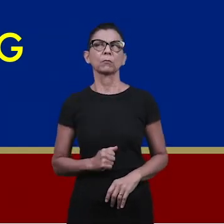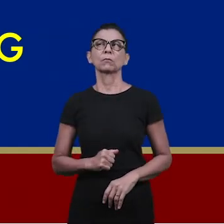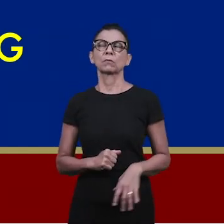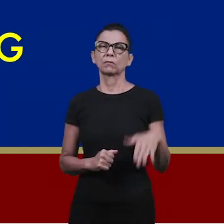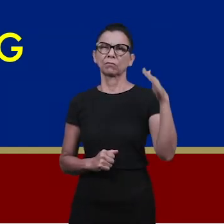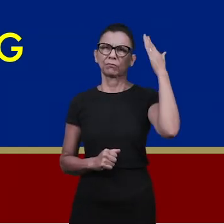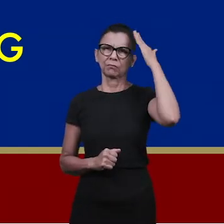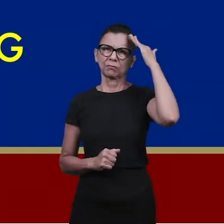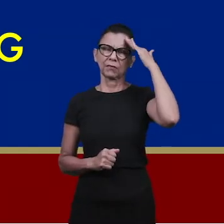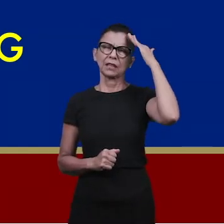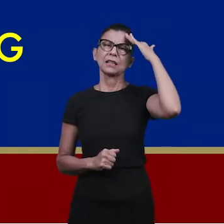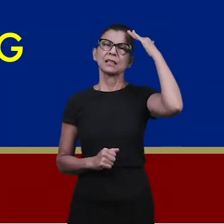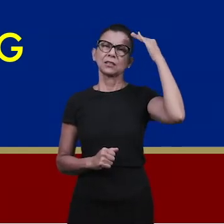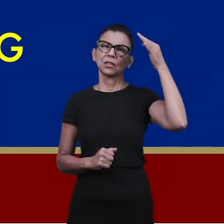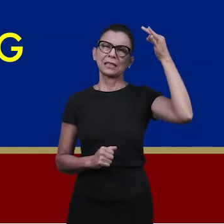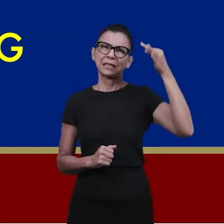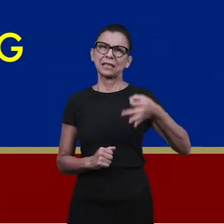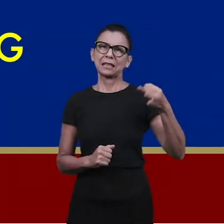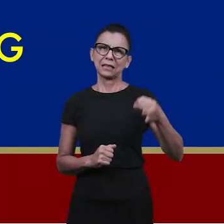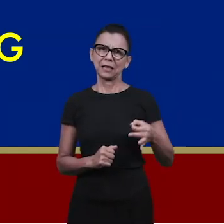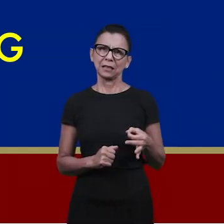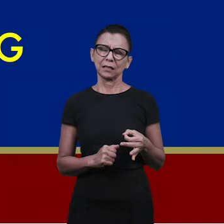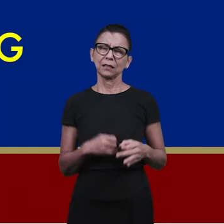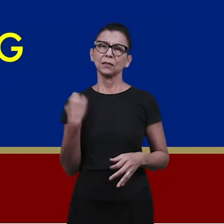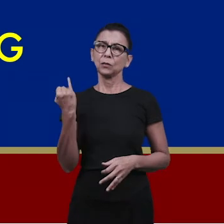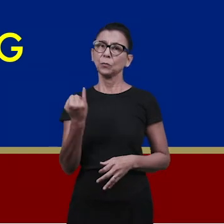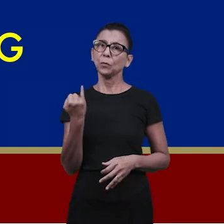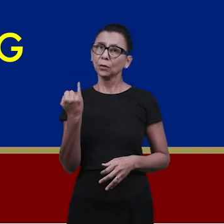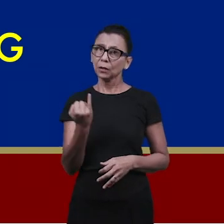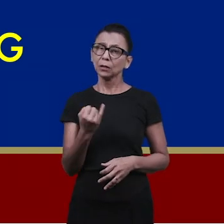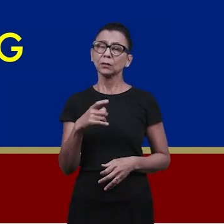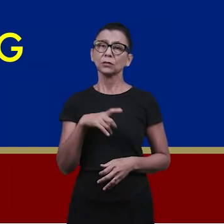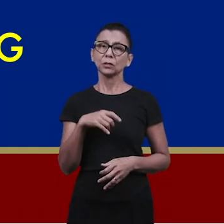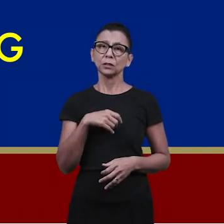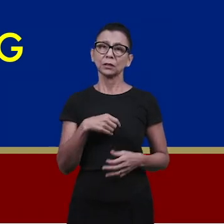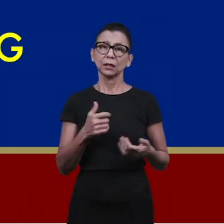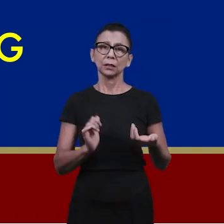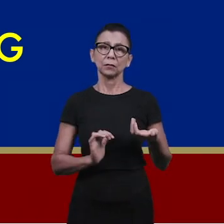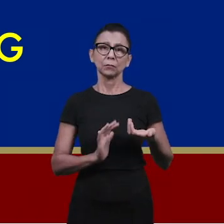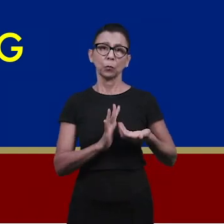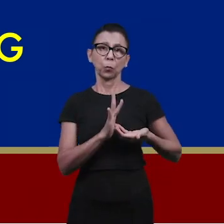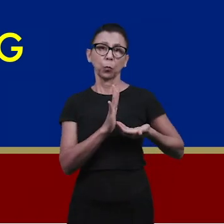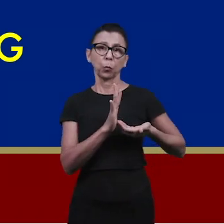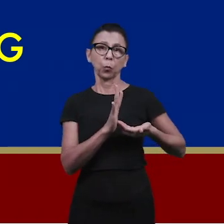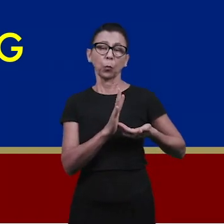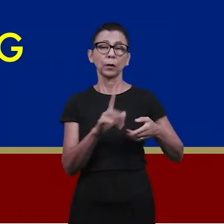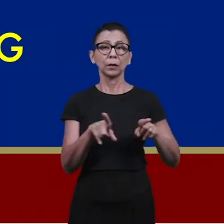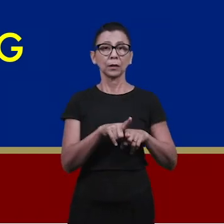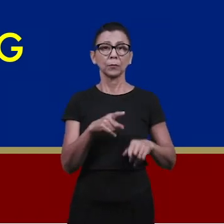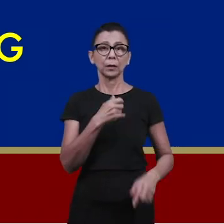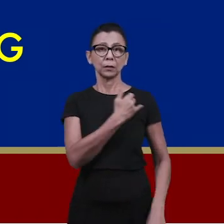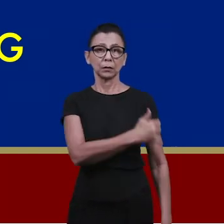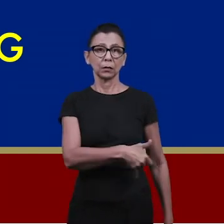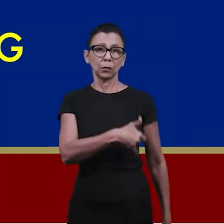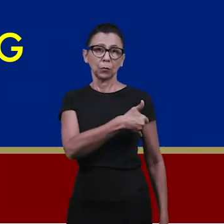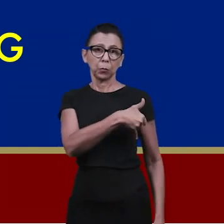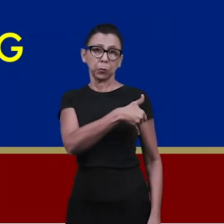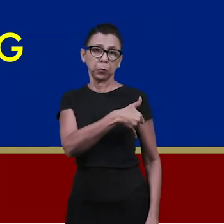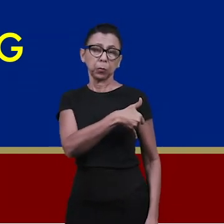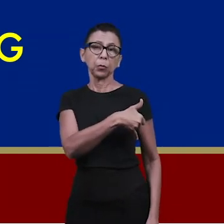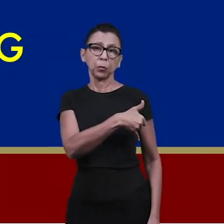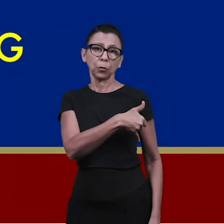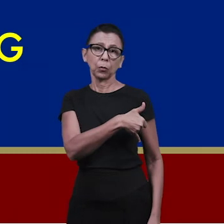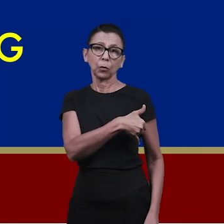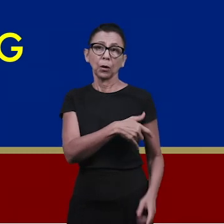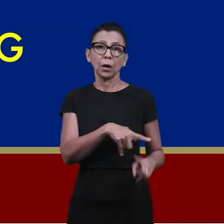qu'elles devraient toujours avoir l'huile de réserve, mais elles n'ont pas donné la priorité à l'huile,